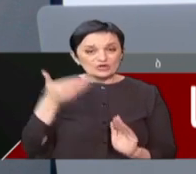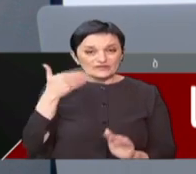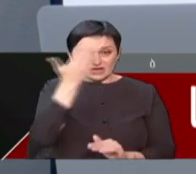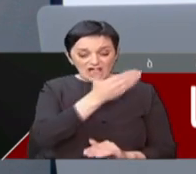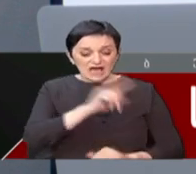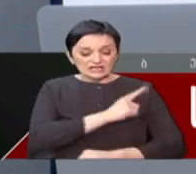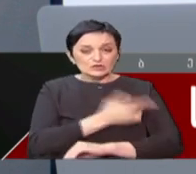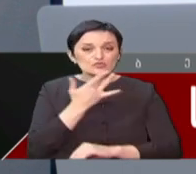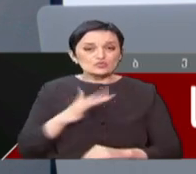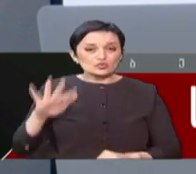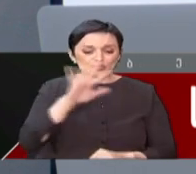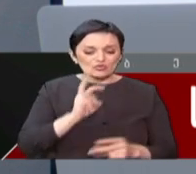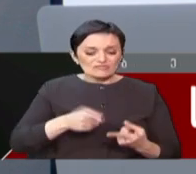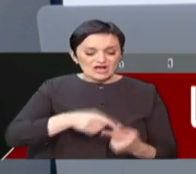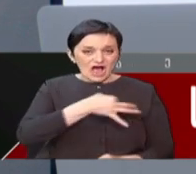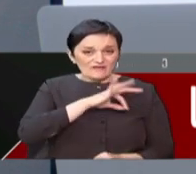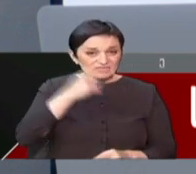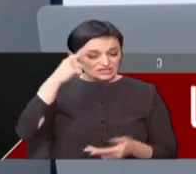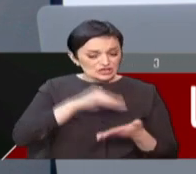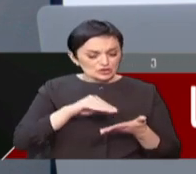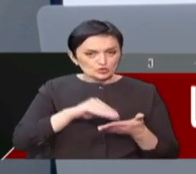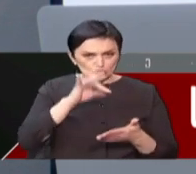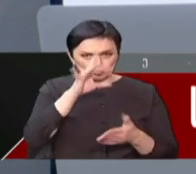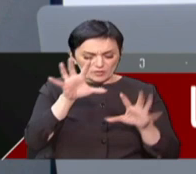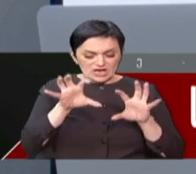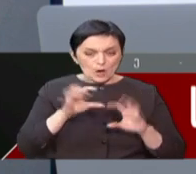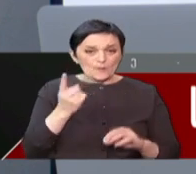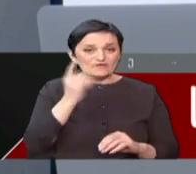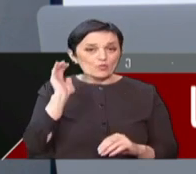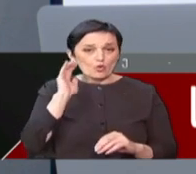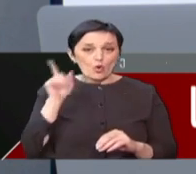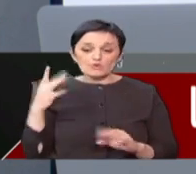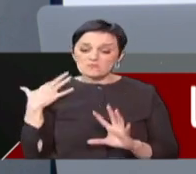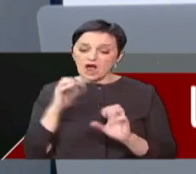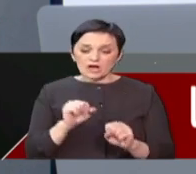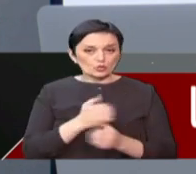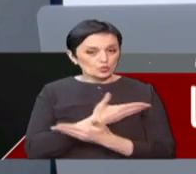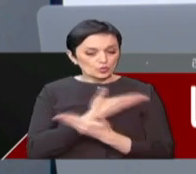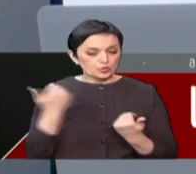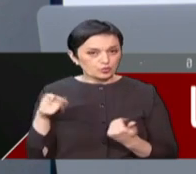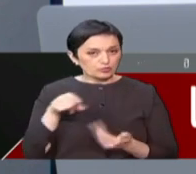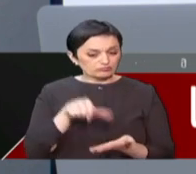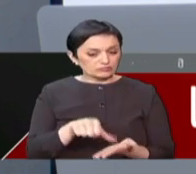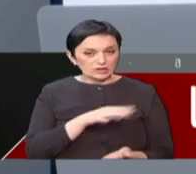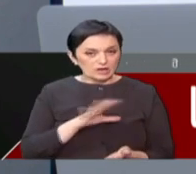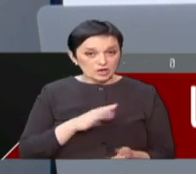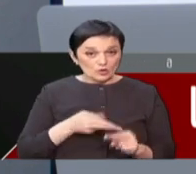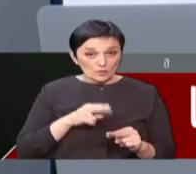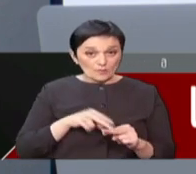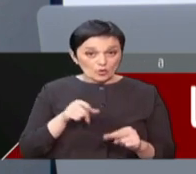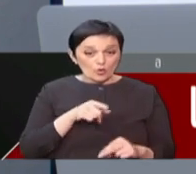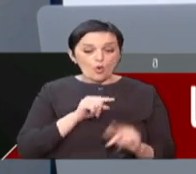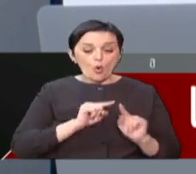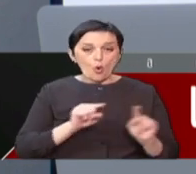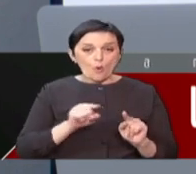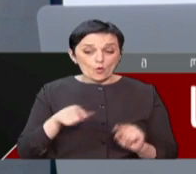ძალის მიერ უცხოური გავლენის აგენტებზე ინიცირებულ ცნობილ კანონპროექტს პირველი მოსმენით მხარი არ დაუჭირეს. Მაშინ ოპოზიციონერი დეპუტატებისგან